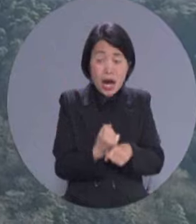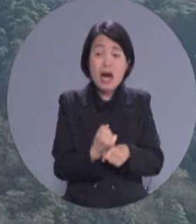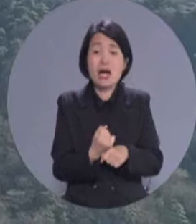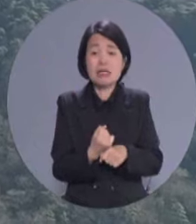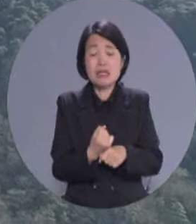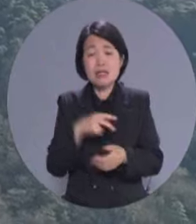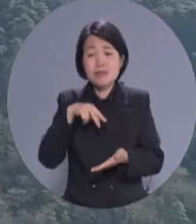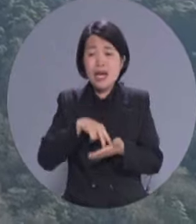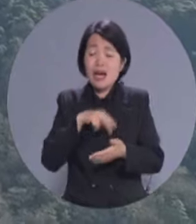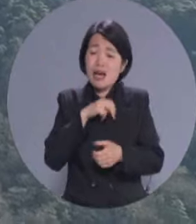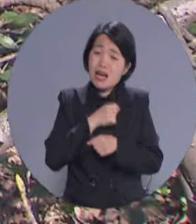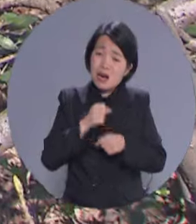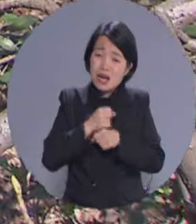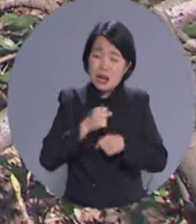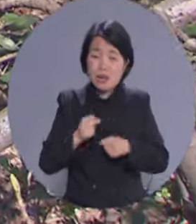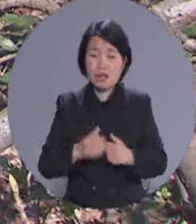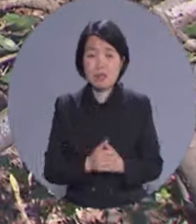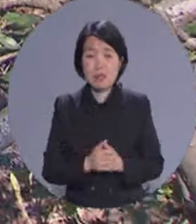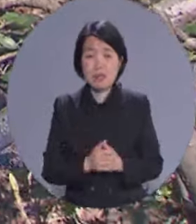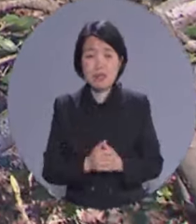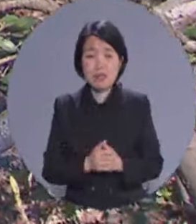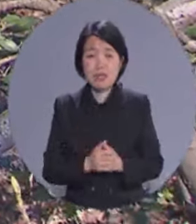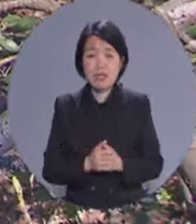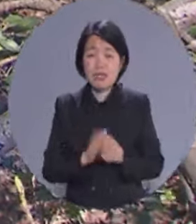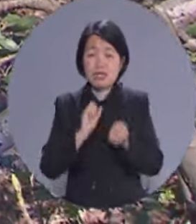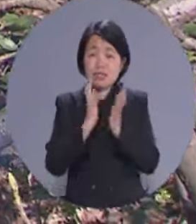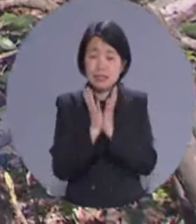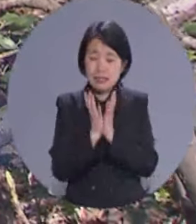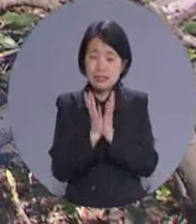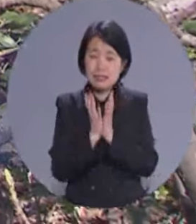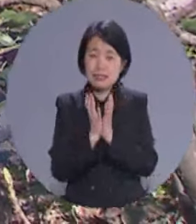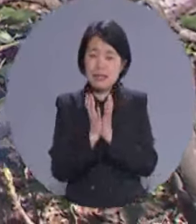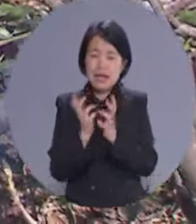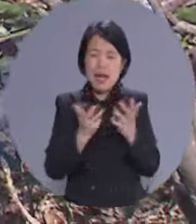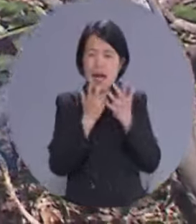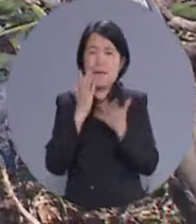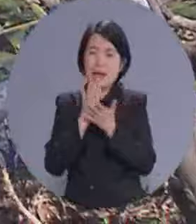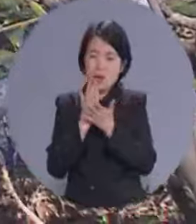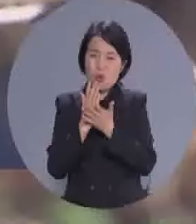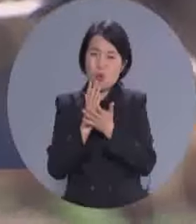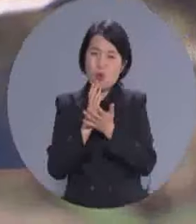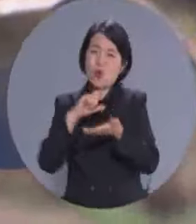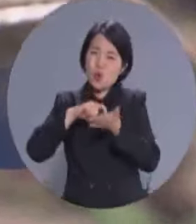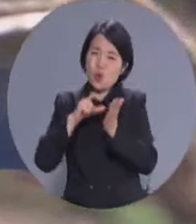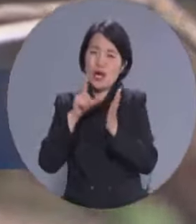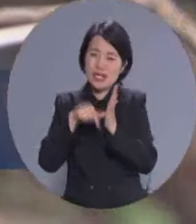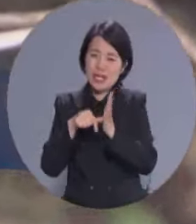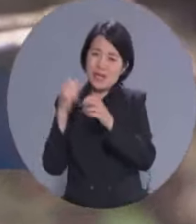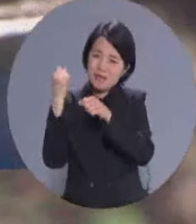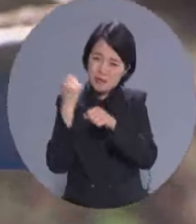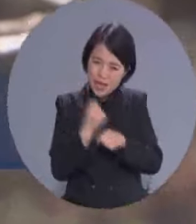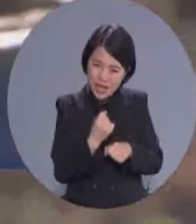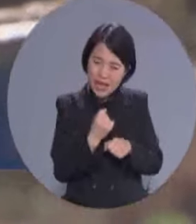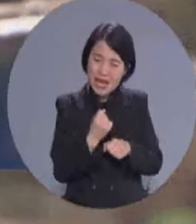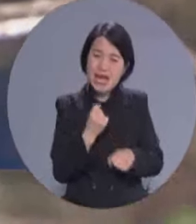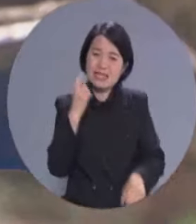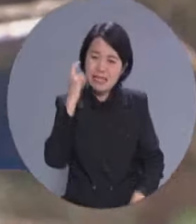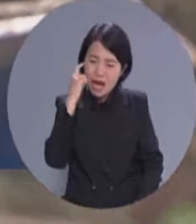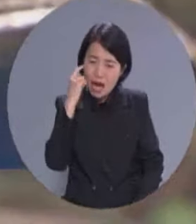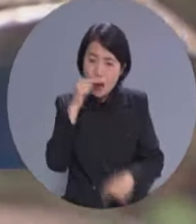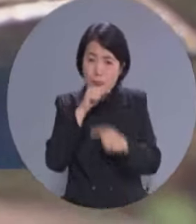축제추진위원회도 난감합니다. 저희는 개화식이 살짝 이제 덜 폈을 때 하려고 원래부터 일정을 잡고